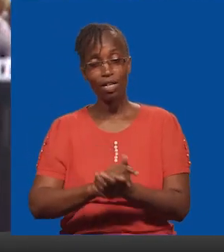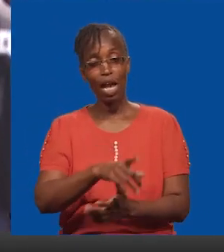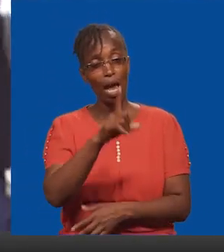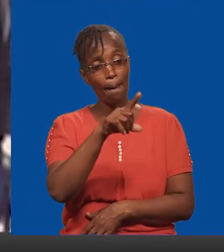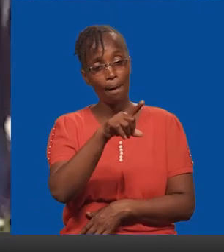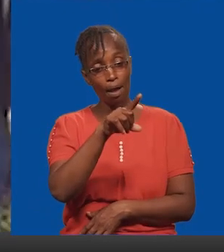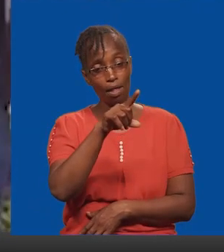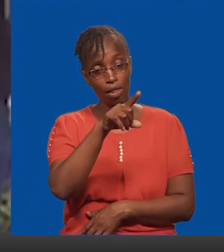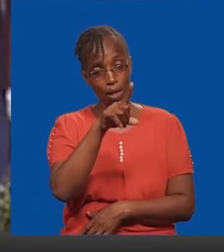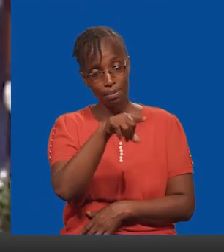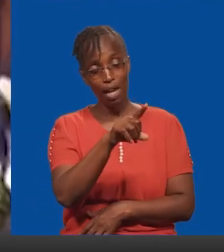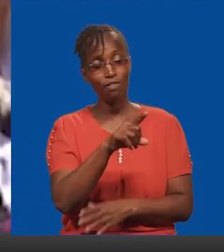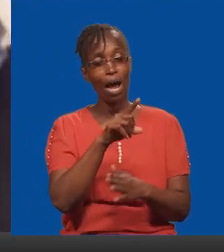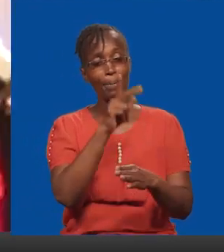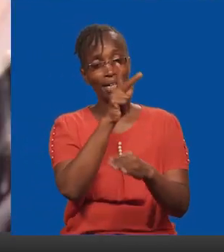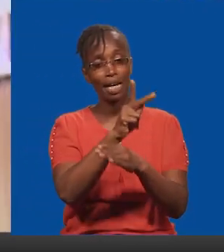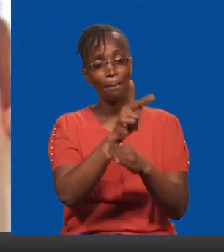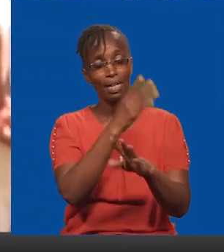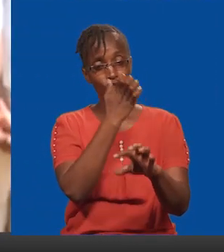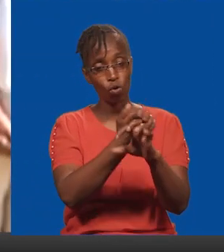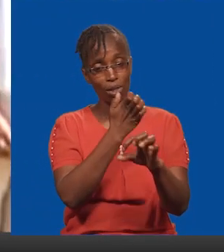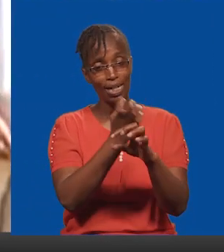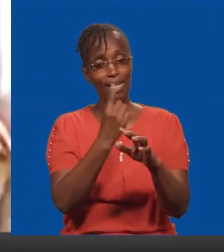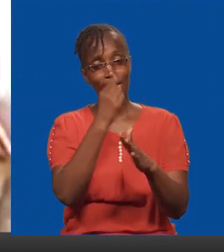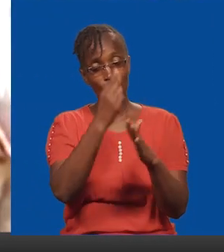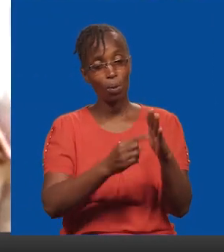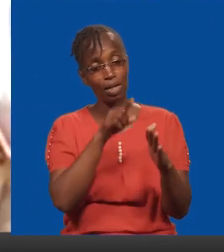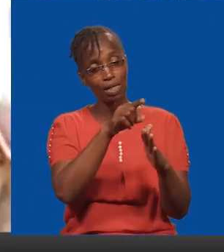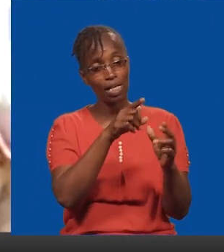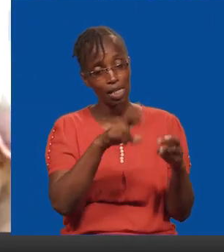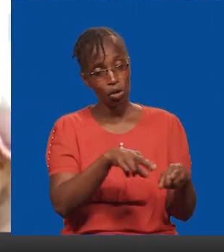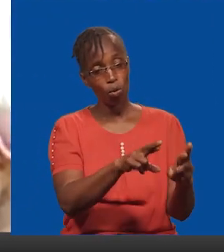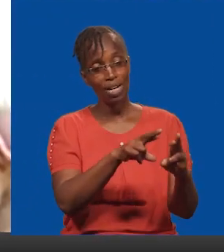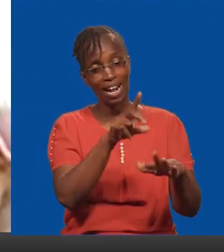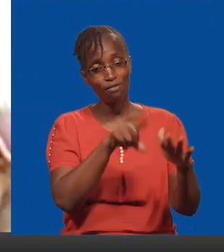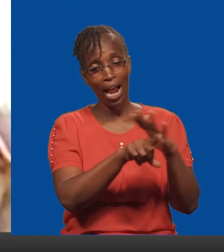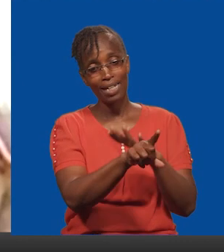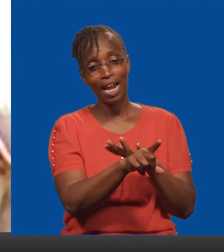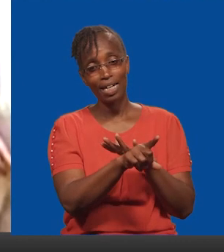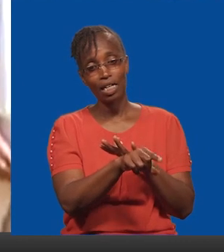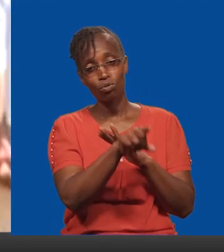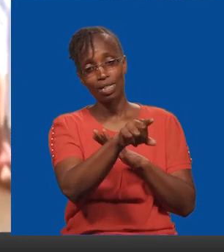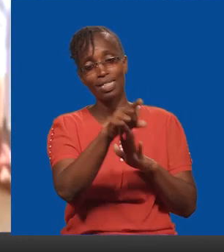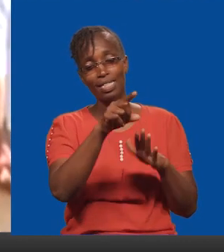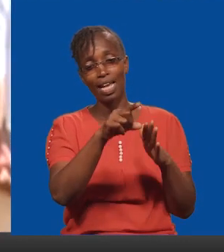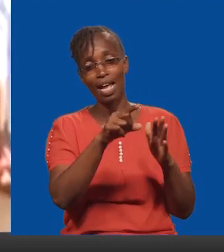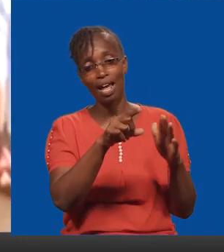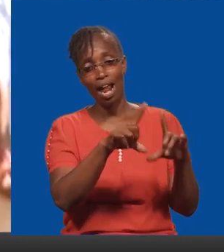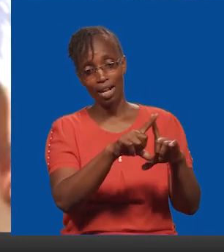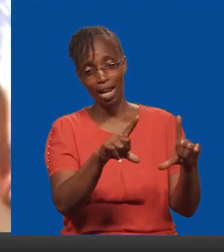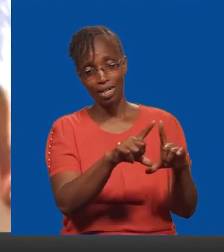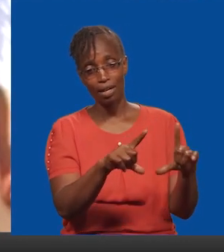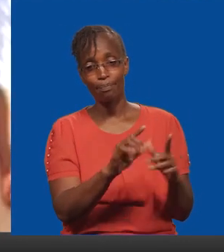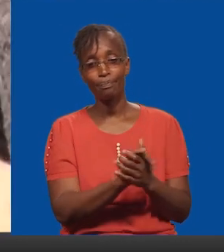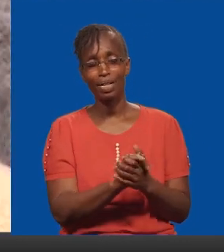kuwa mtuhumiwa amekuwa akiweka mawe katikati ya barabara na kudai kuwa barabara hiyo imeingia katika ardhi